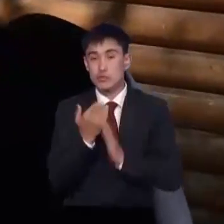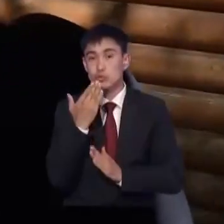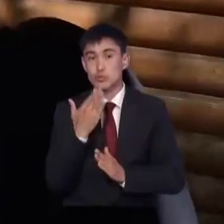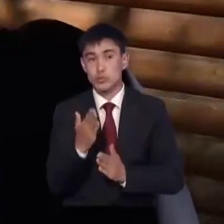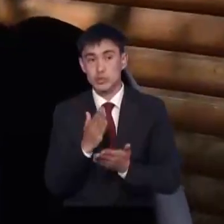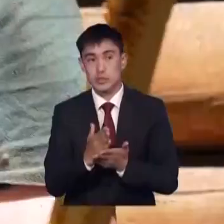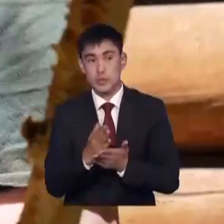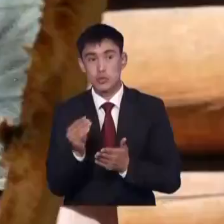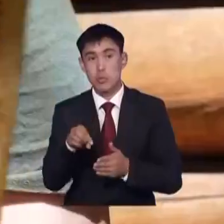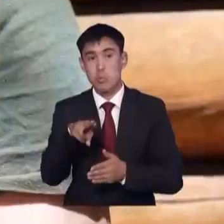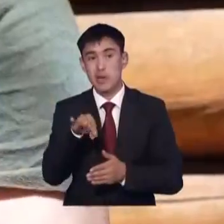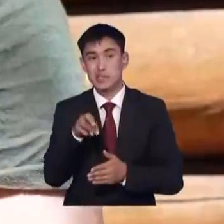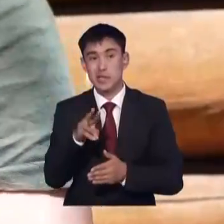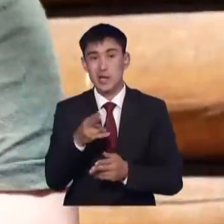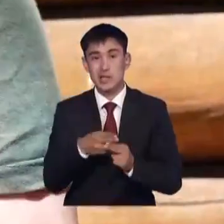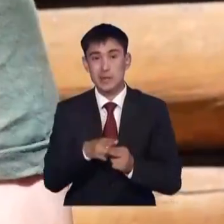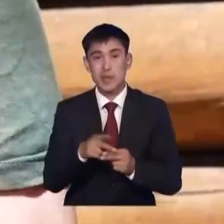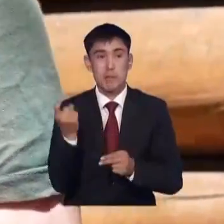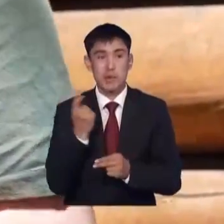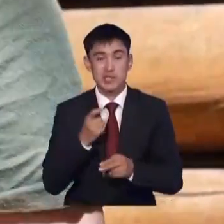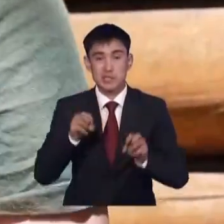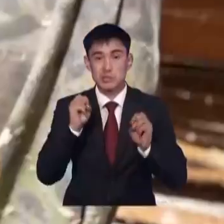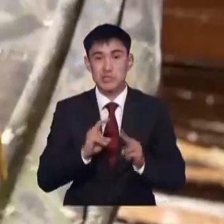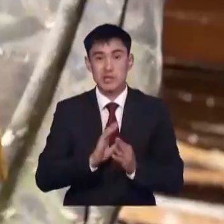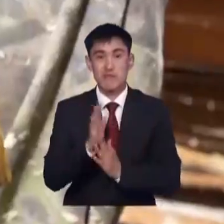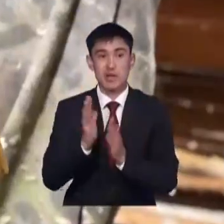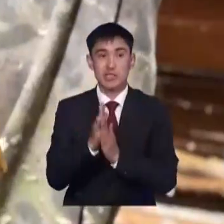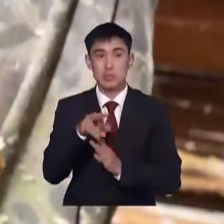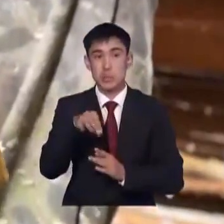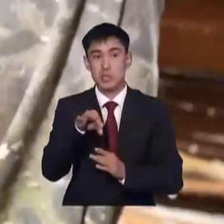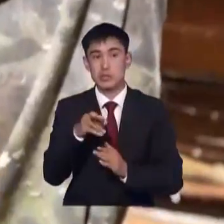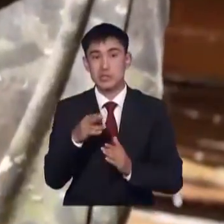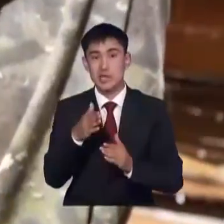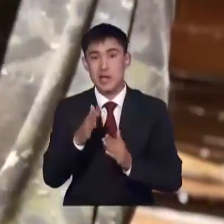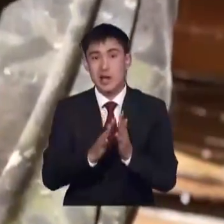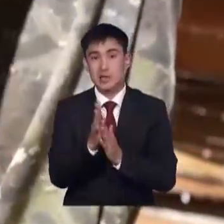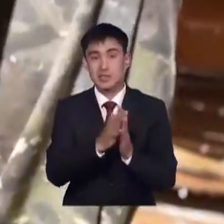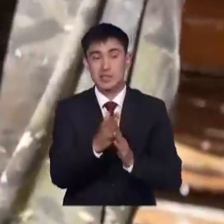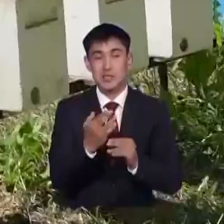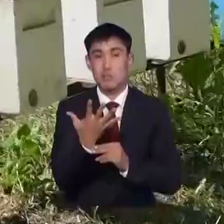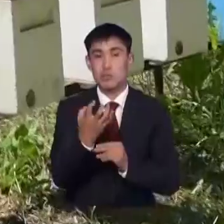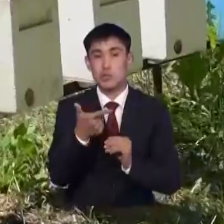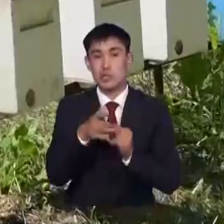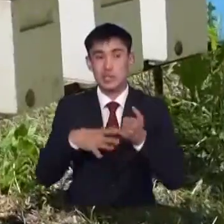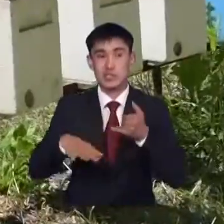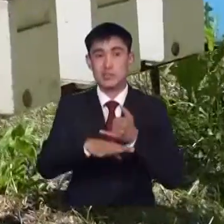спрос учитывая что пасека стационарная при хозяйстве специально выращивают видонова 500 га земли всего на пасеке